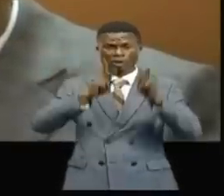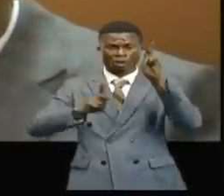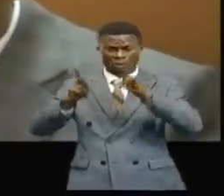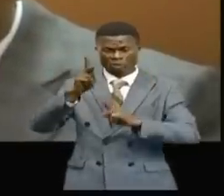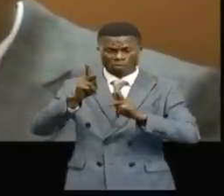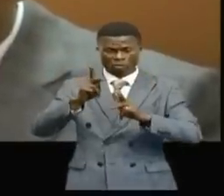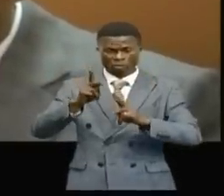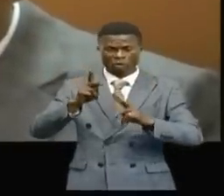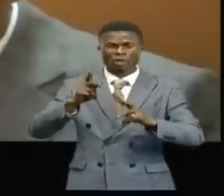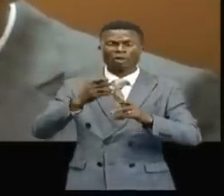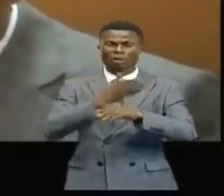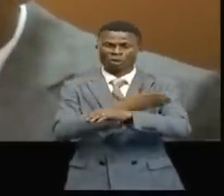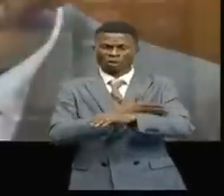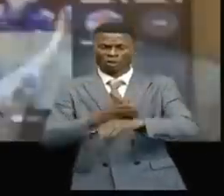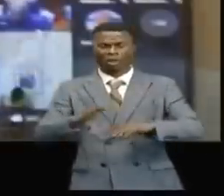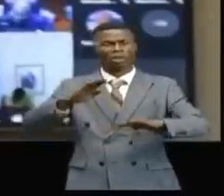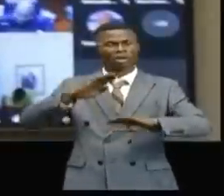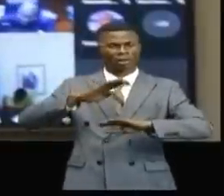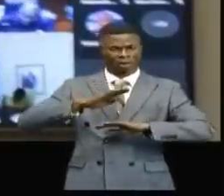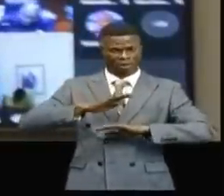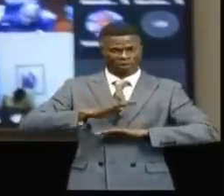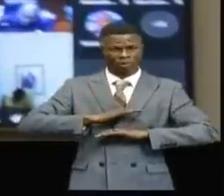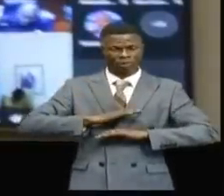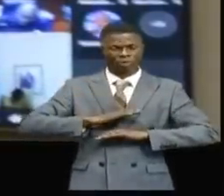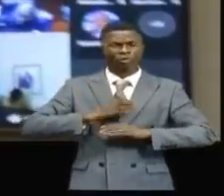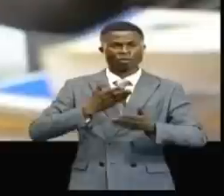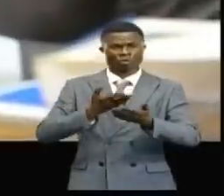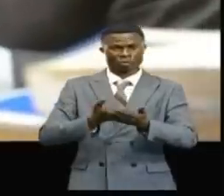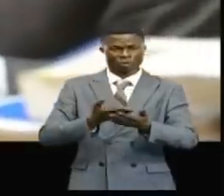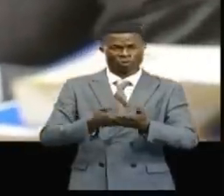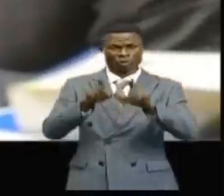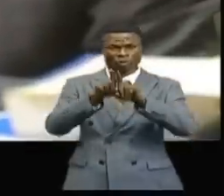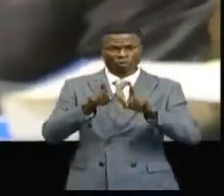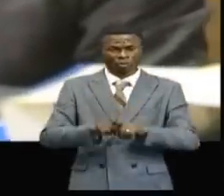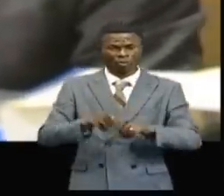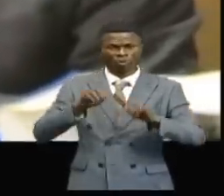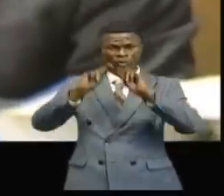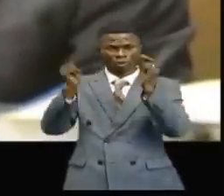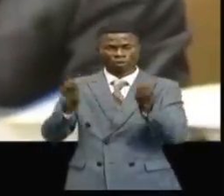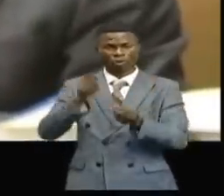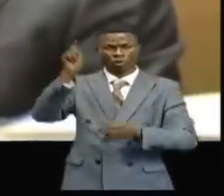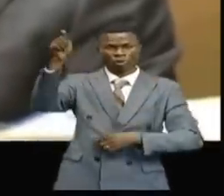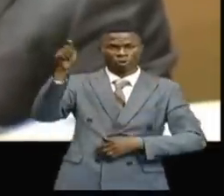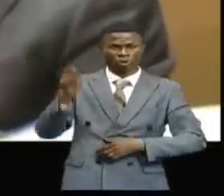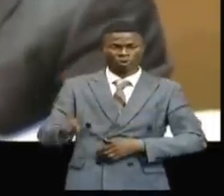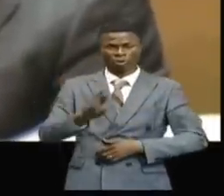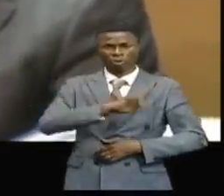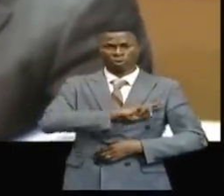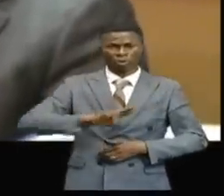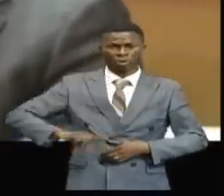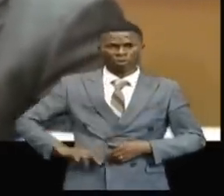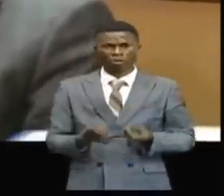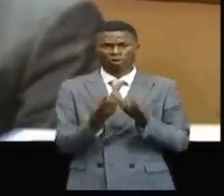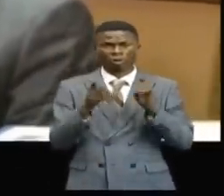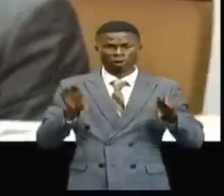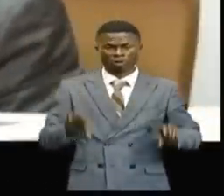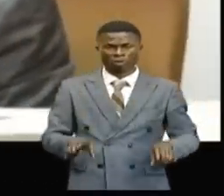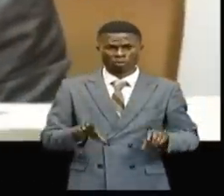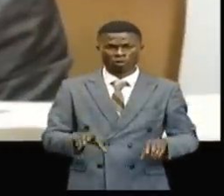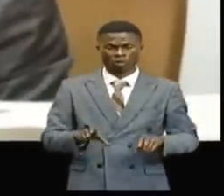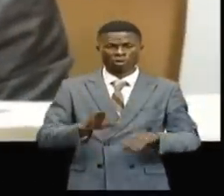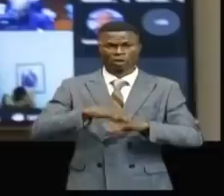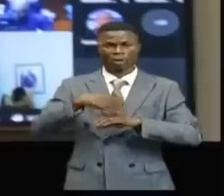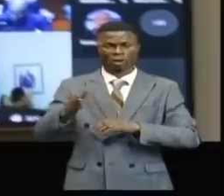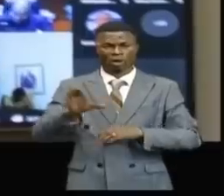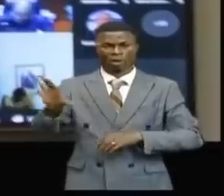entre autres, par la satisfaction de celle-ci et au sein des unités des forces armées de la République démocratique du Congo, après